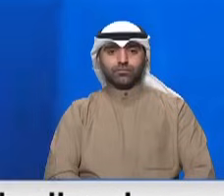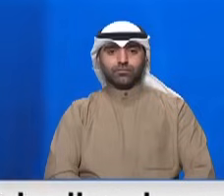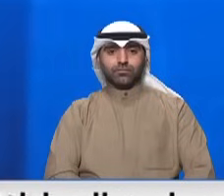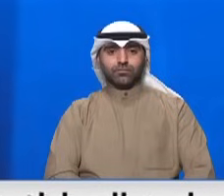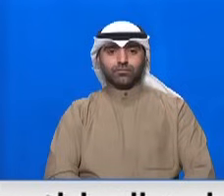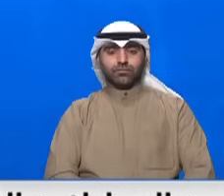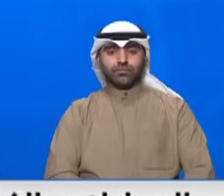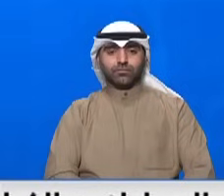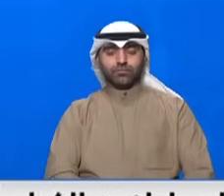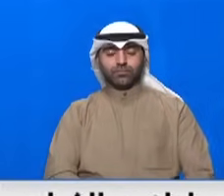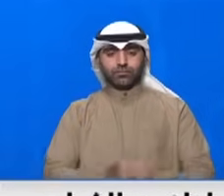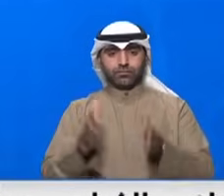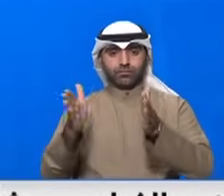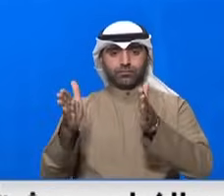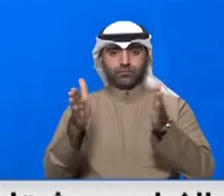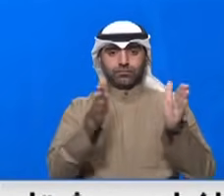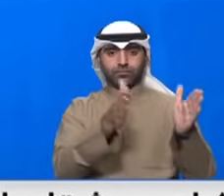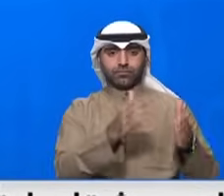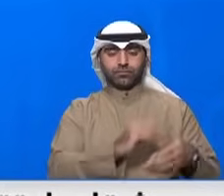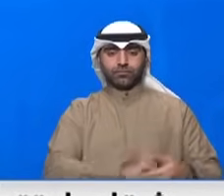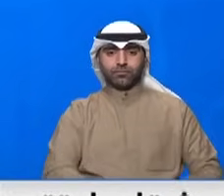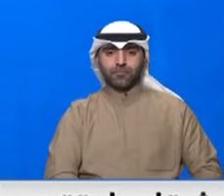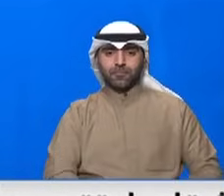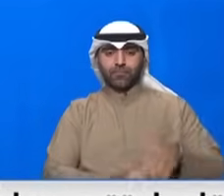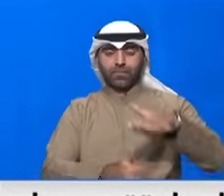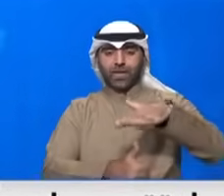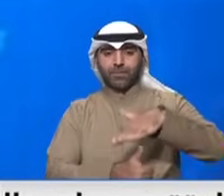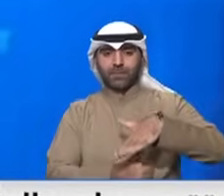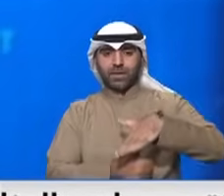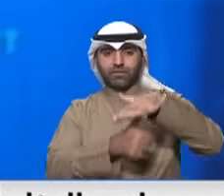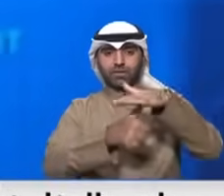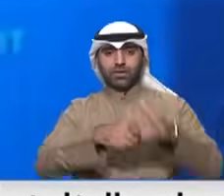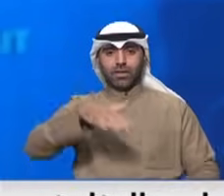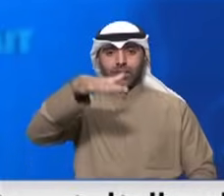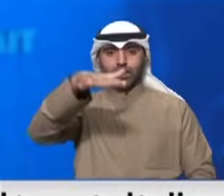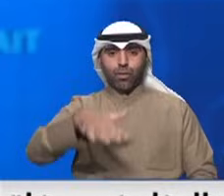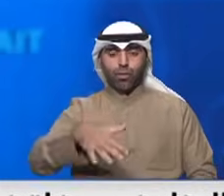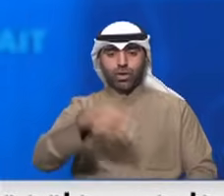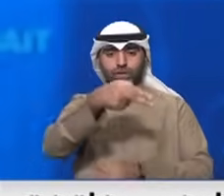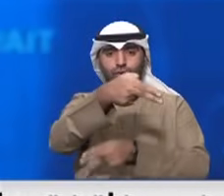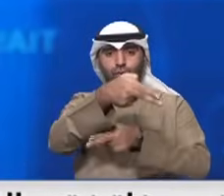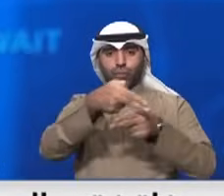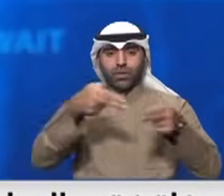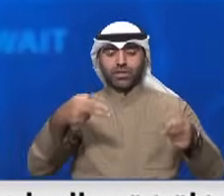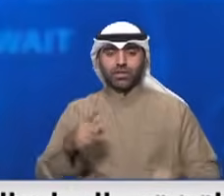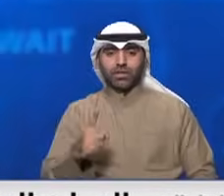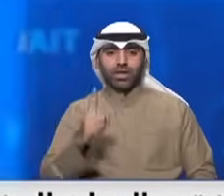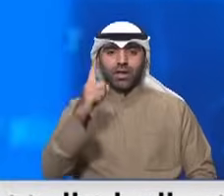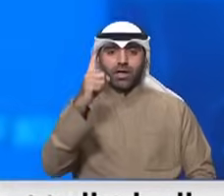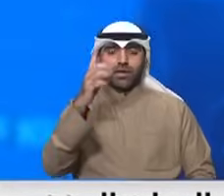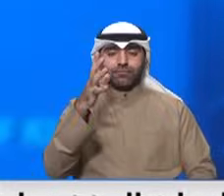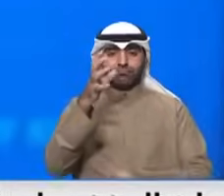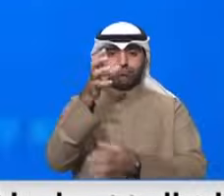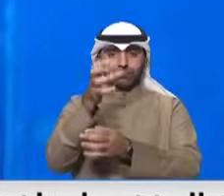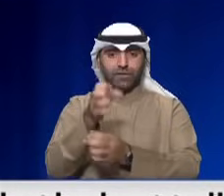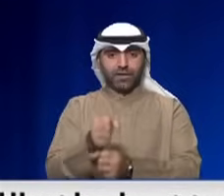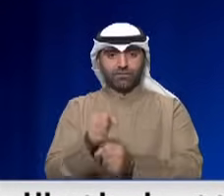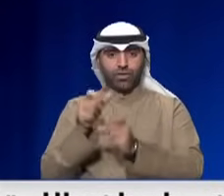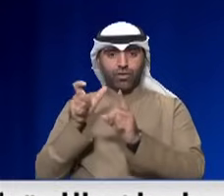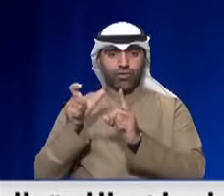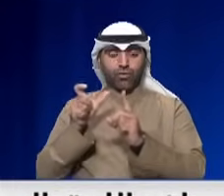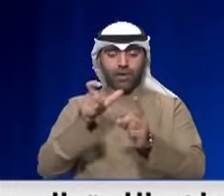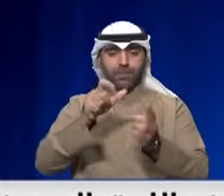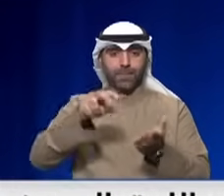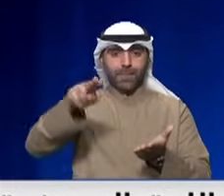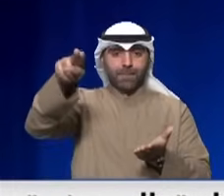العافيه تلقى حضره صاحب السمو امير البلاد الشيخ مشعل الاحمد الجابر الصباح حفظه الله ورعاه برقيه تعزيه